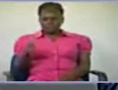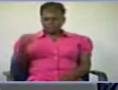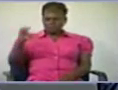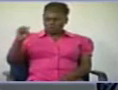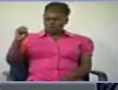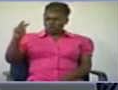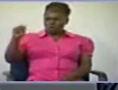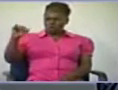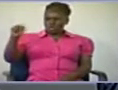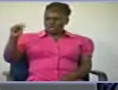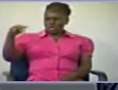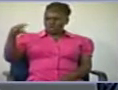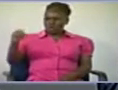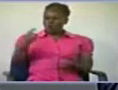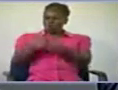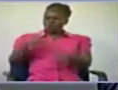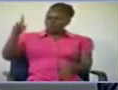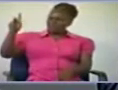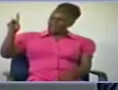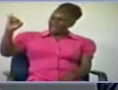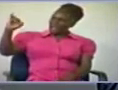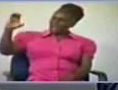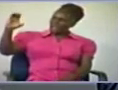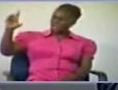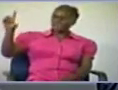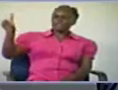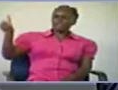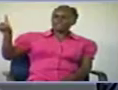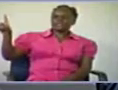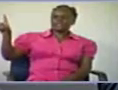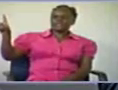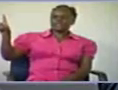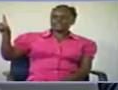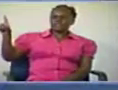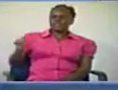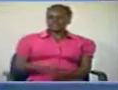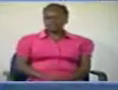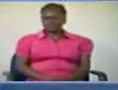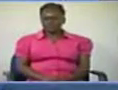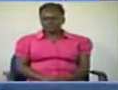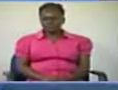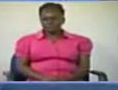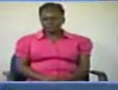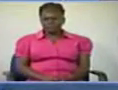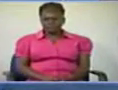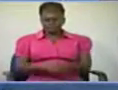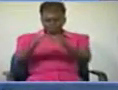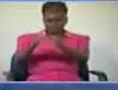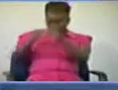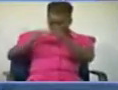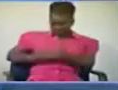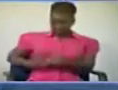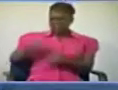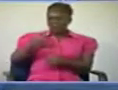Jacqueline Onyango ambaye anatoka katika taasisi ya kuunda mtaala huo KICD. Jacqueline Onyango karibu sana. Asante Frank. Naam. Alafu kando yake